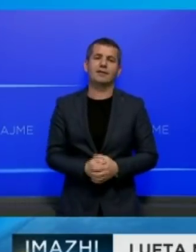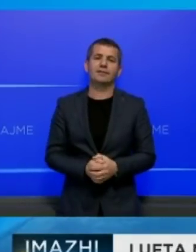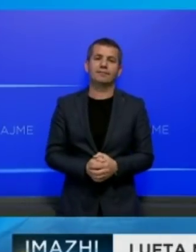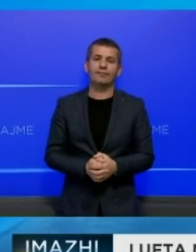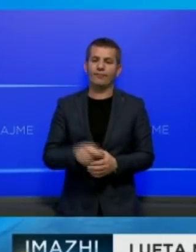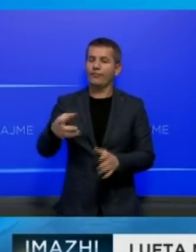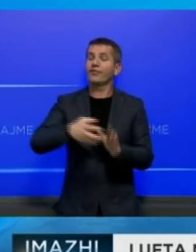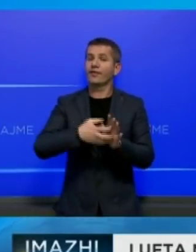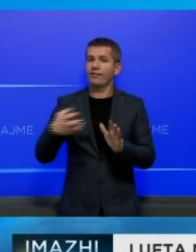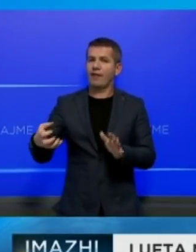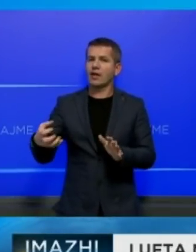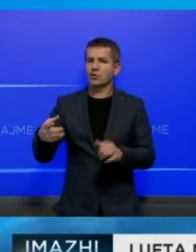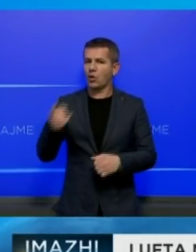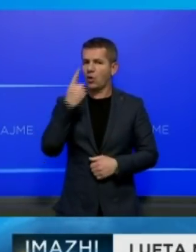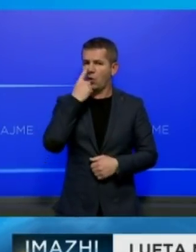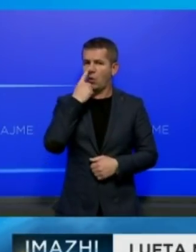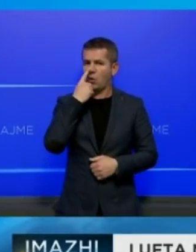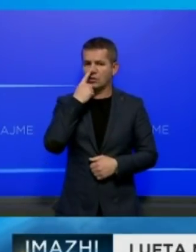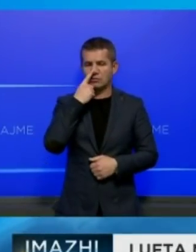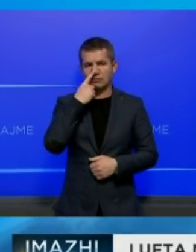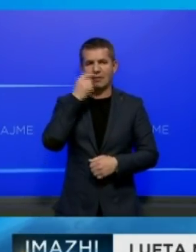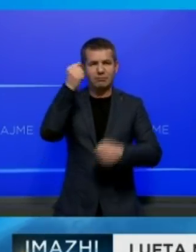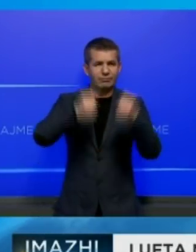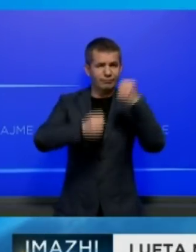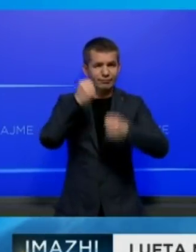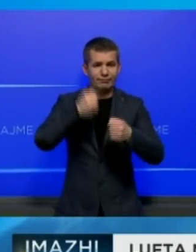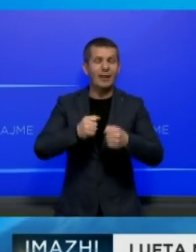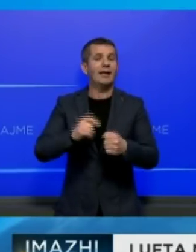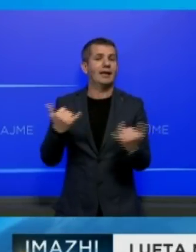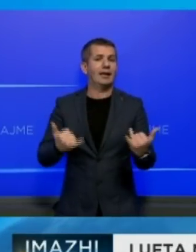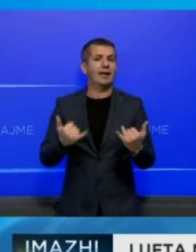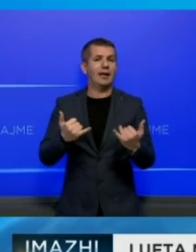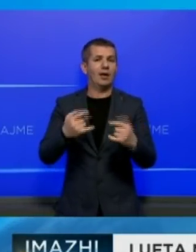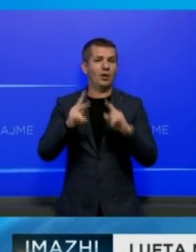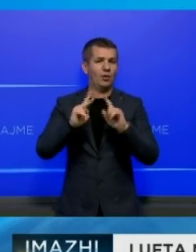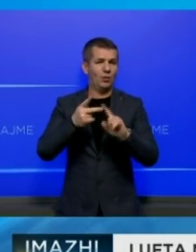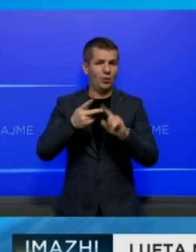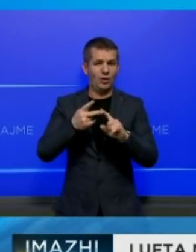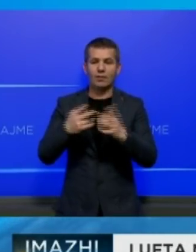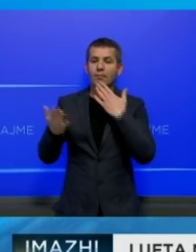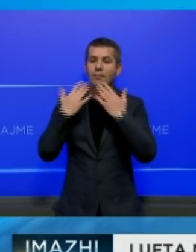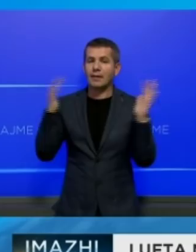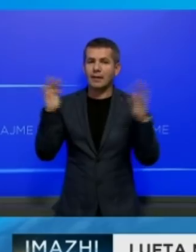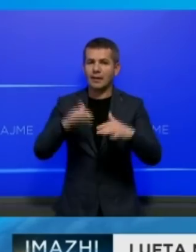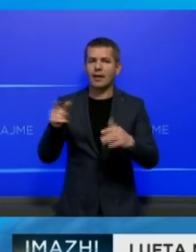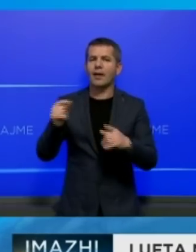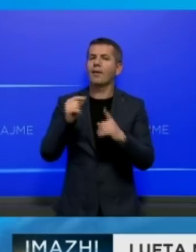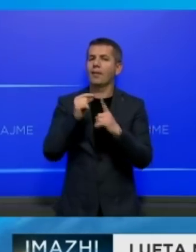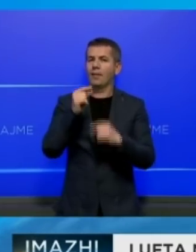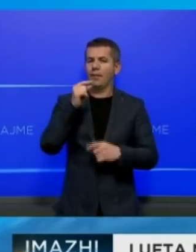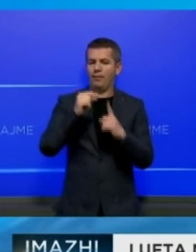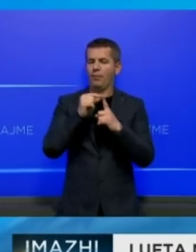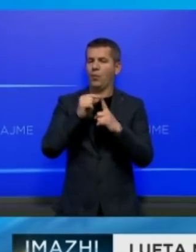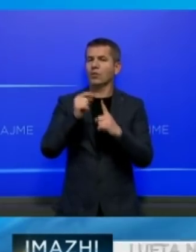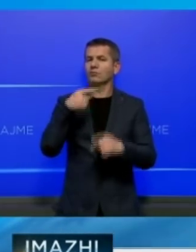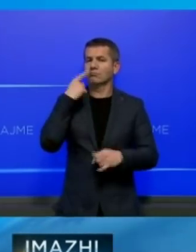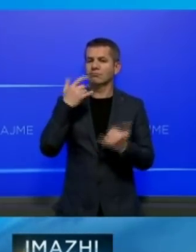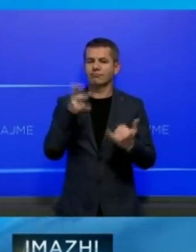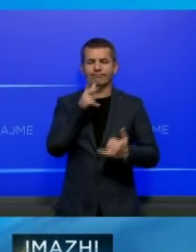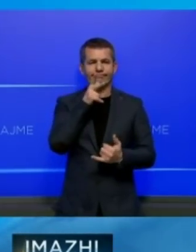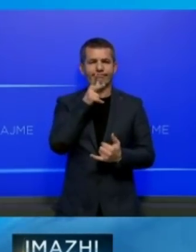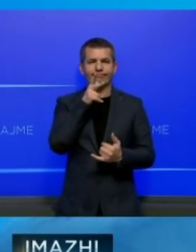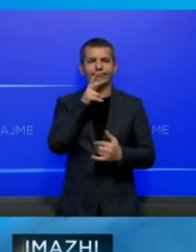Vazhdon agresioni rus, mbahet rundi dyti bisedimeve, Putin thot se do ta përmbush misionin për çmilitarizimin e